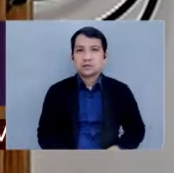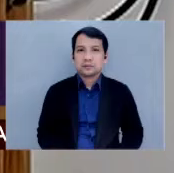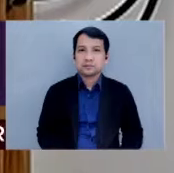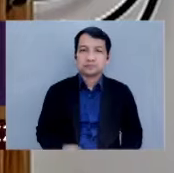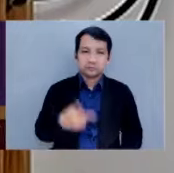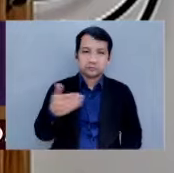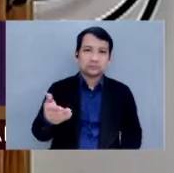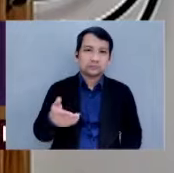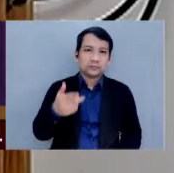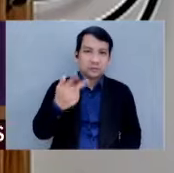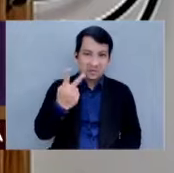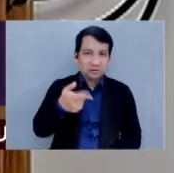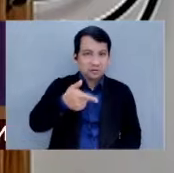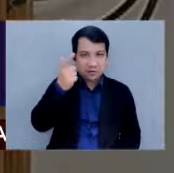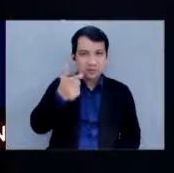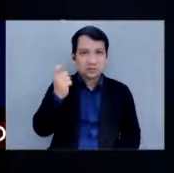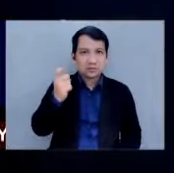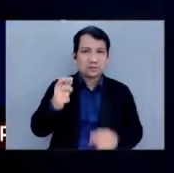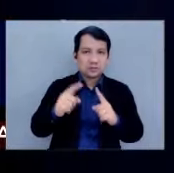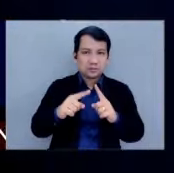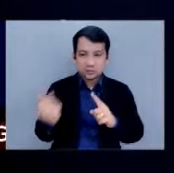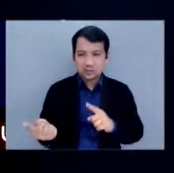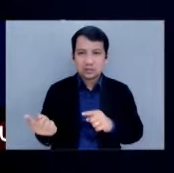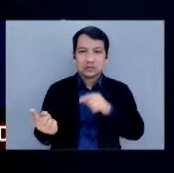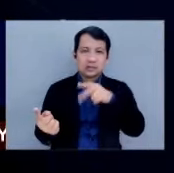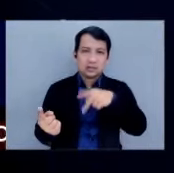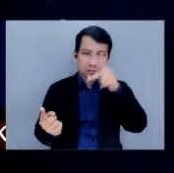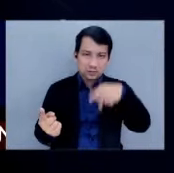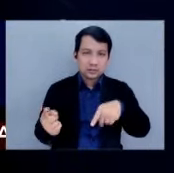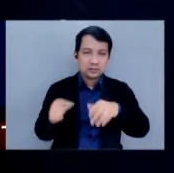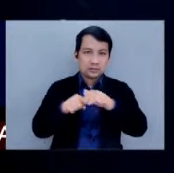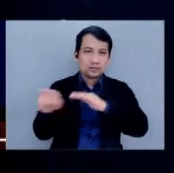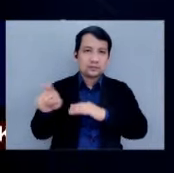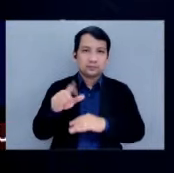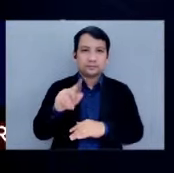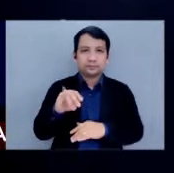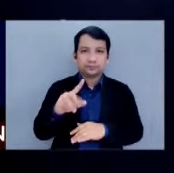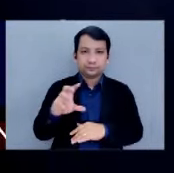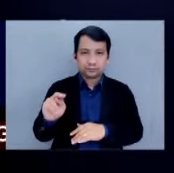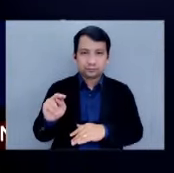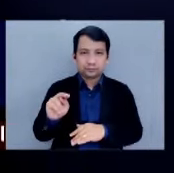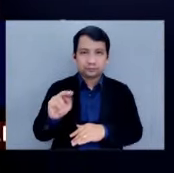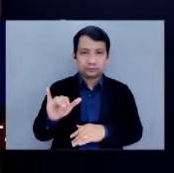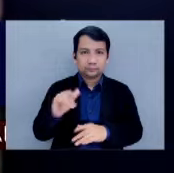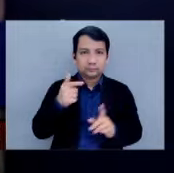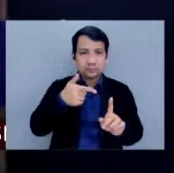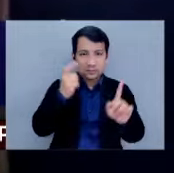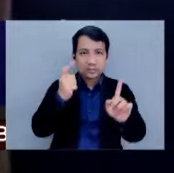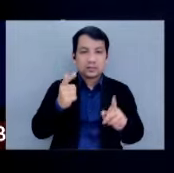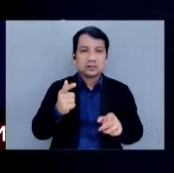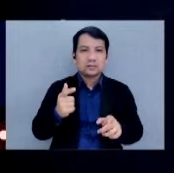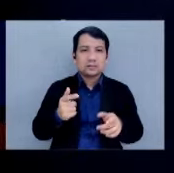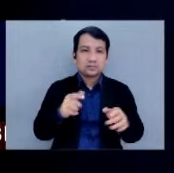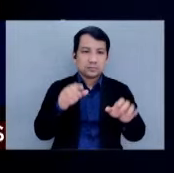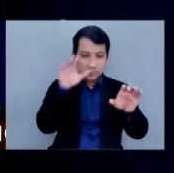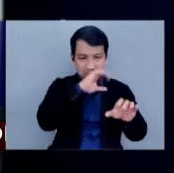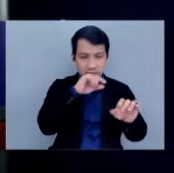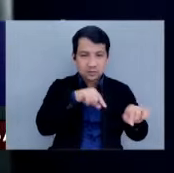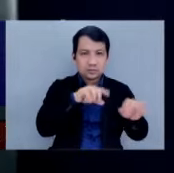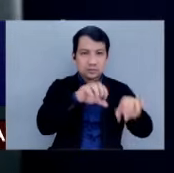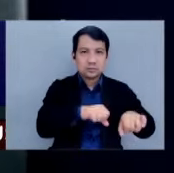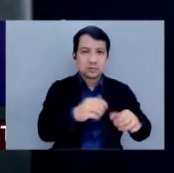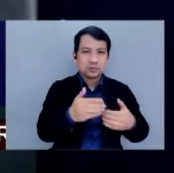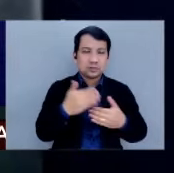Dalawang putok. Bumagsak na isang tao. Agad tumakas si Anthony matapos barilin si Roger. Tinutugis na siya at posibleng maharap sa